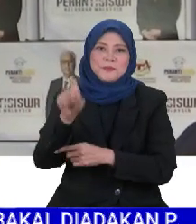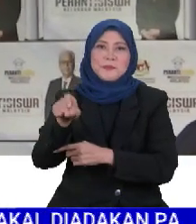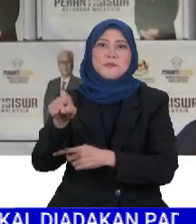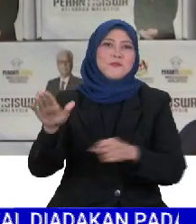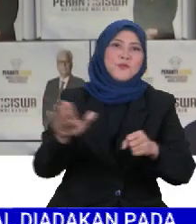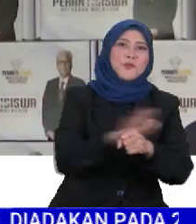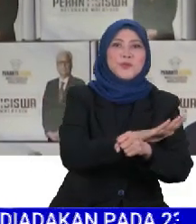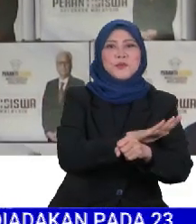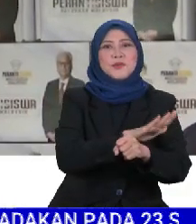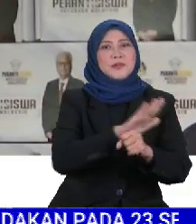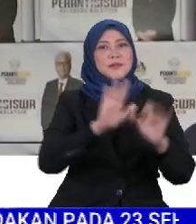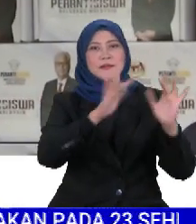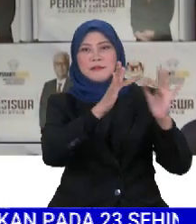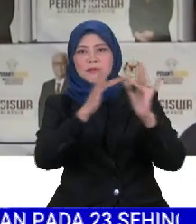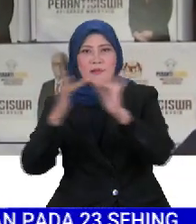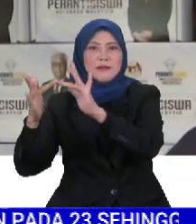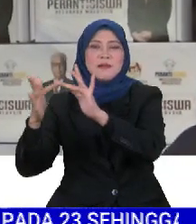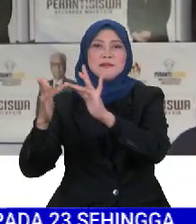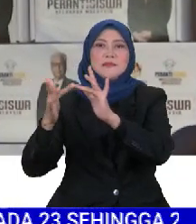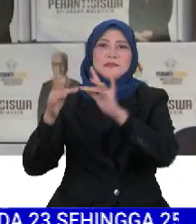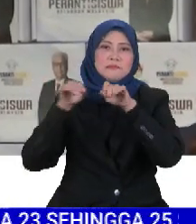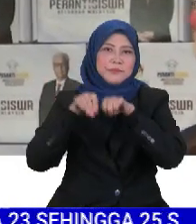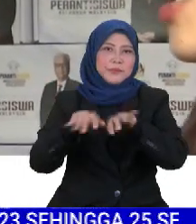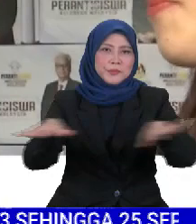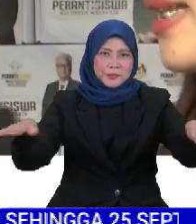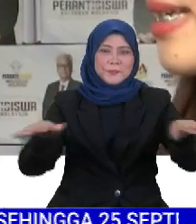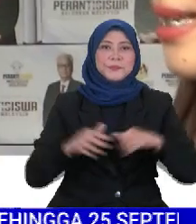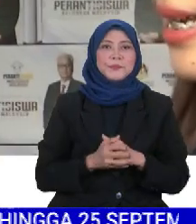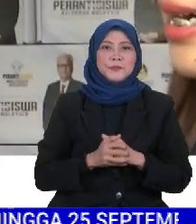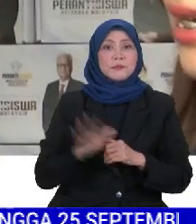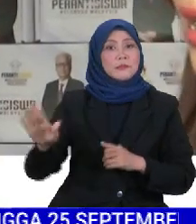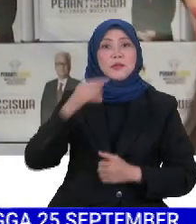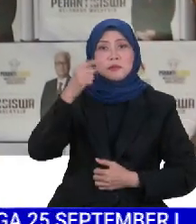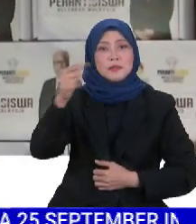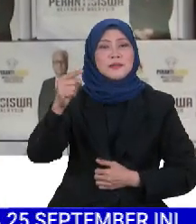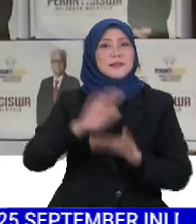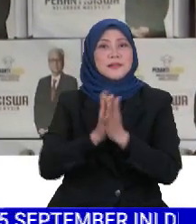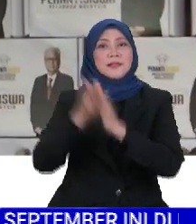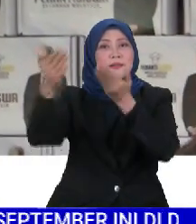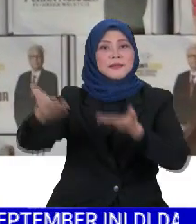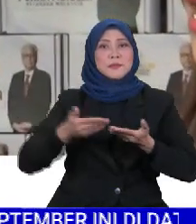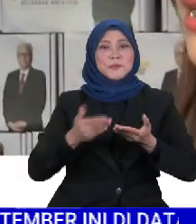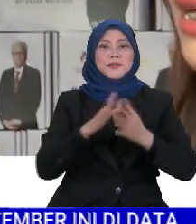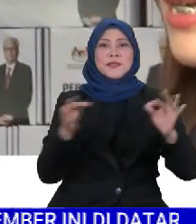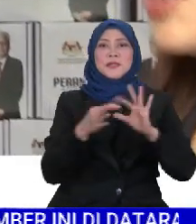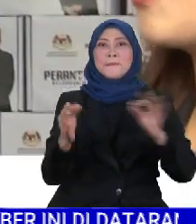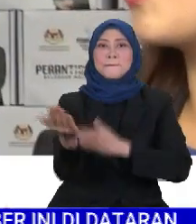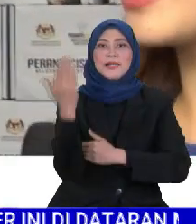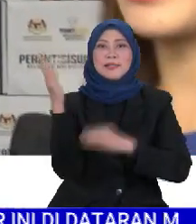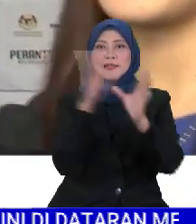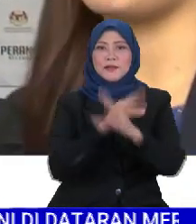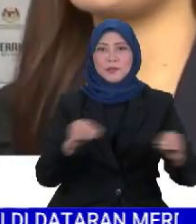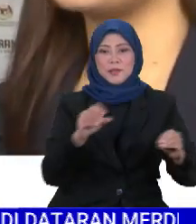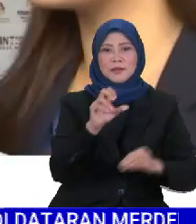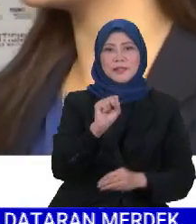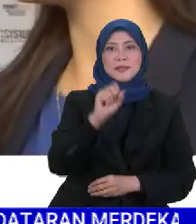mempunyai ketersambungan perkhidmatan jalur lebar. Beliau berkata demikian semasa menjadi tetamu Cerita Pagi Sarawak menerusi slot